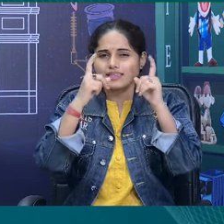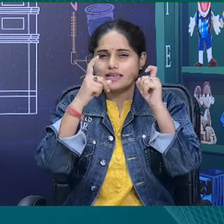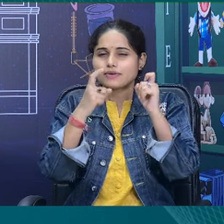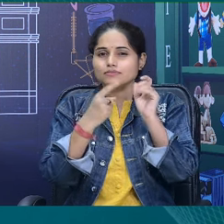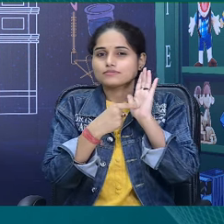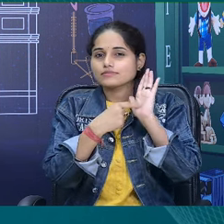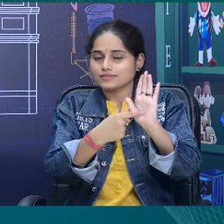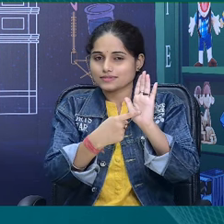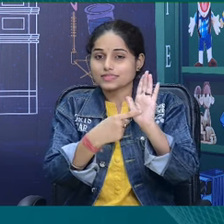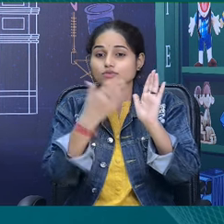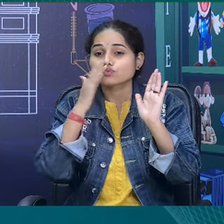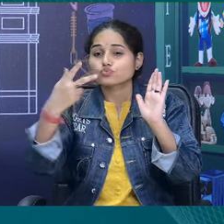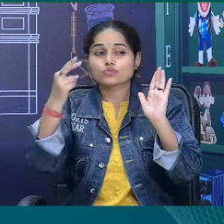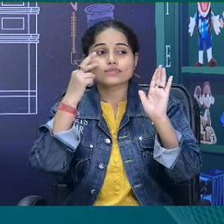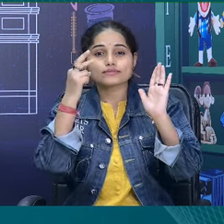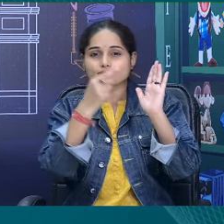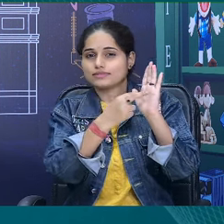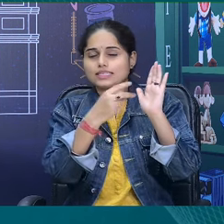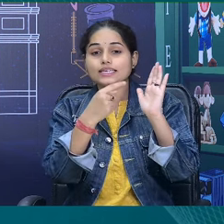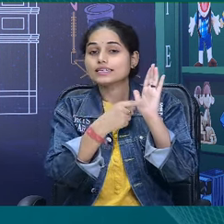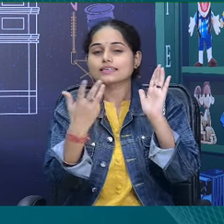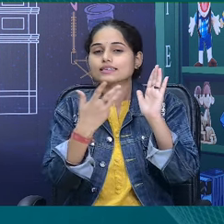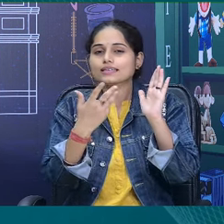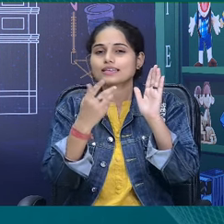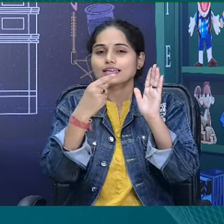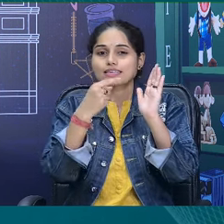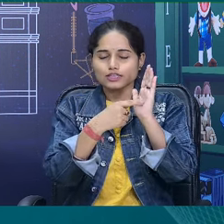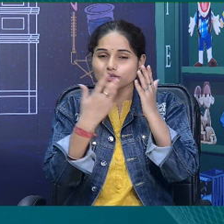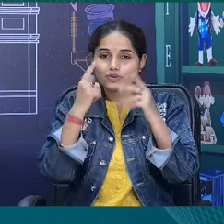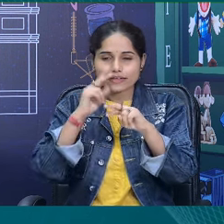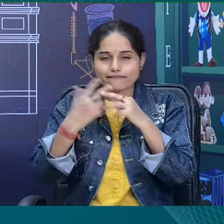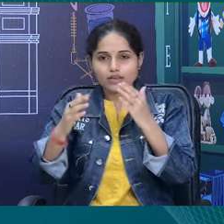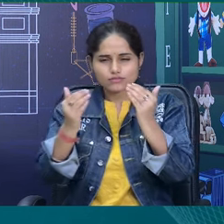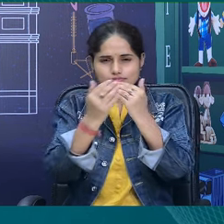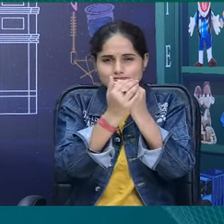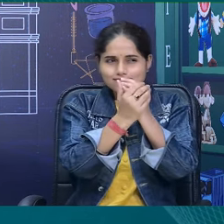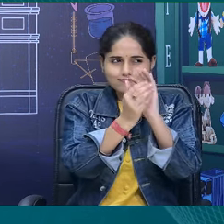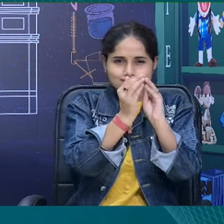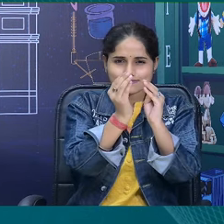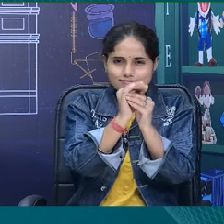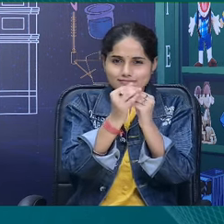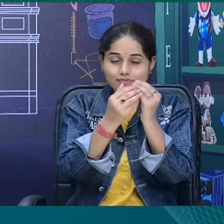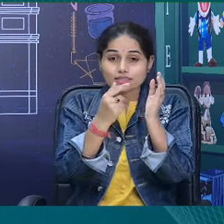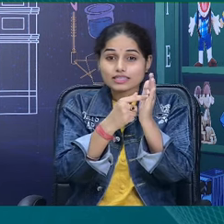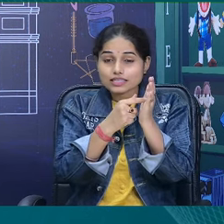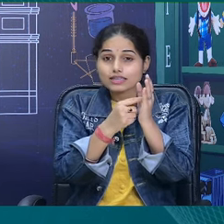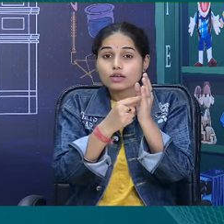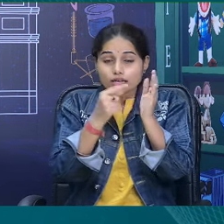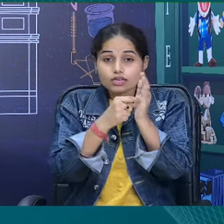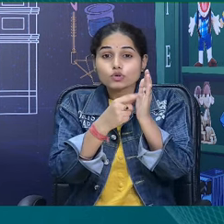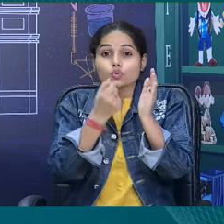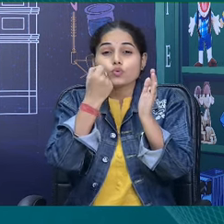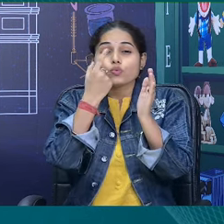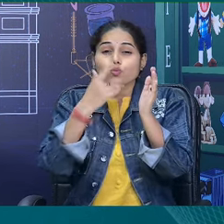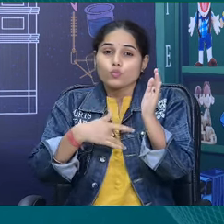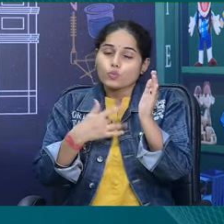की कि बच्चे देख पाएं उसको और यह प्रतिमा ऐसी थी कि इसको कोई हाथ से छू कर के भी पता लगा सकता है कि इसकी आकृति क्या है क्योंकि इसका